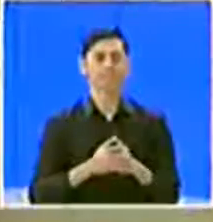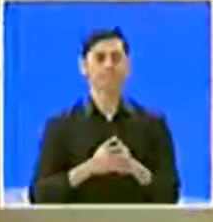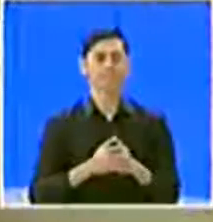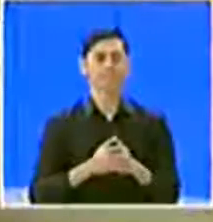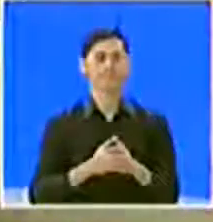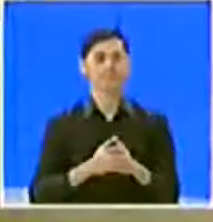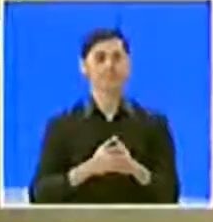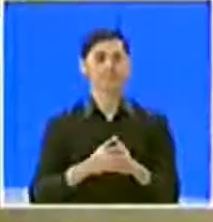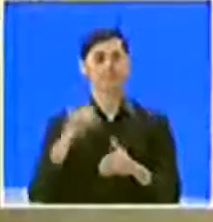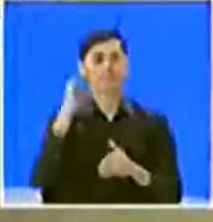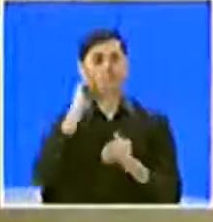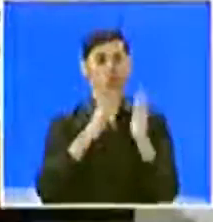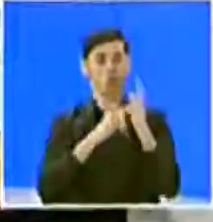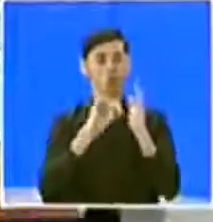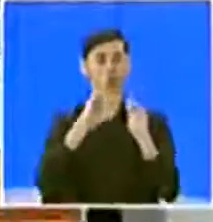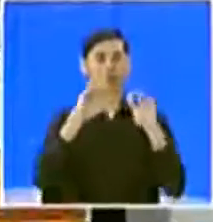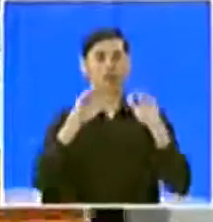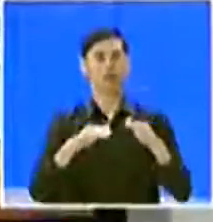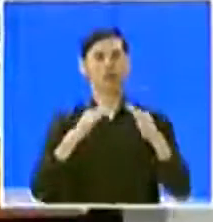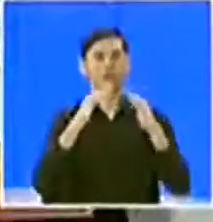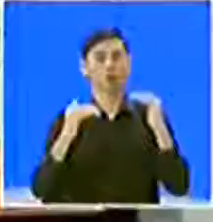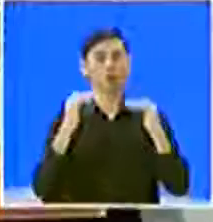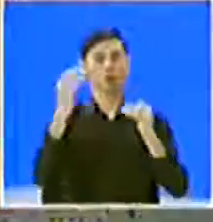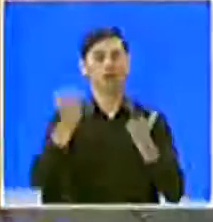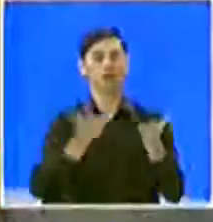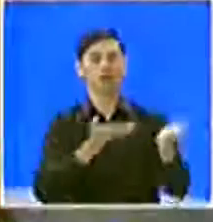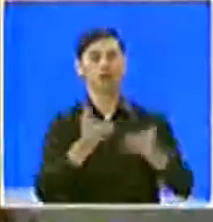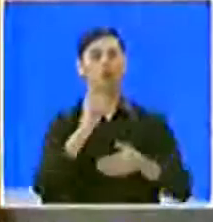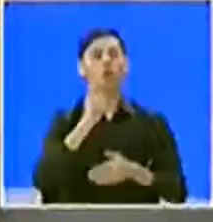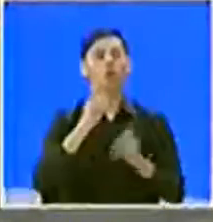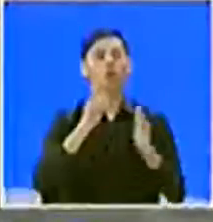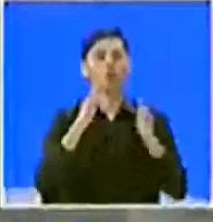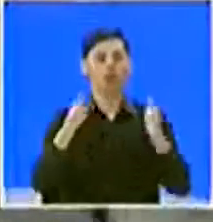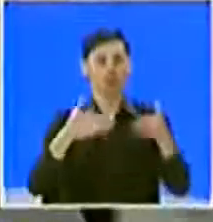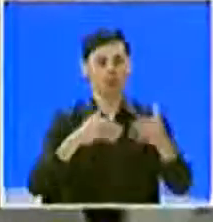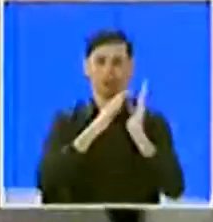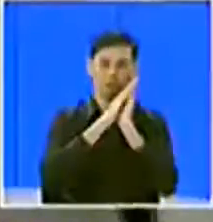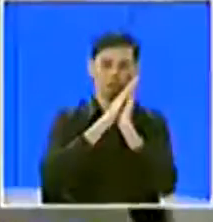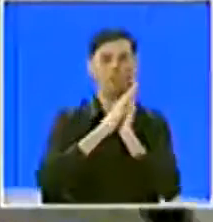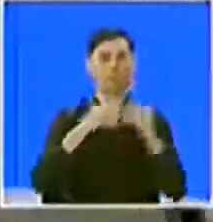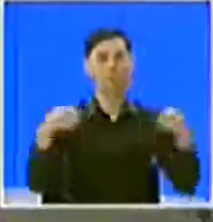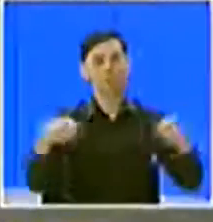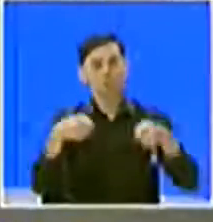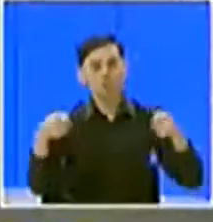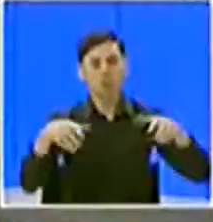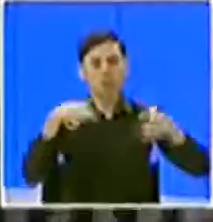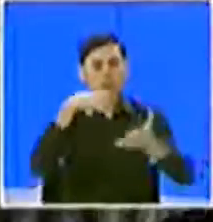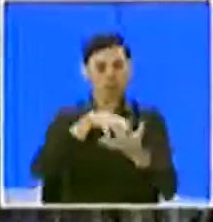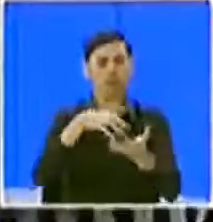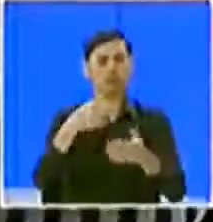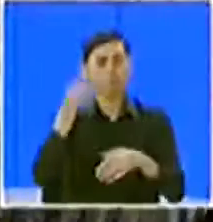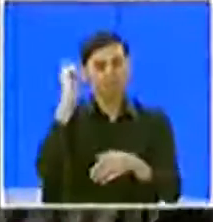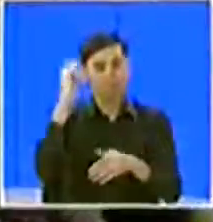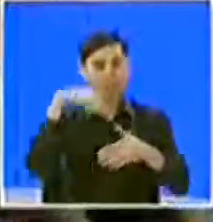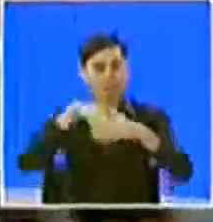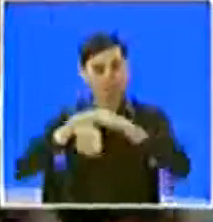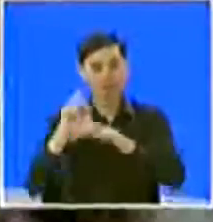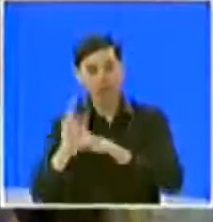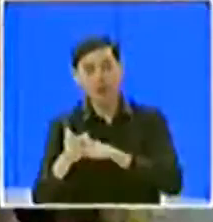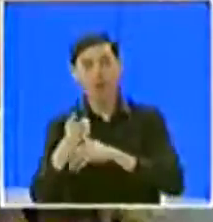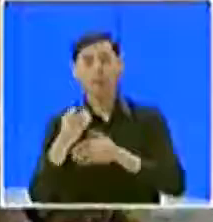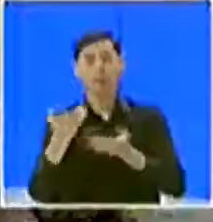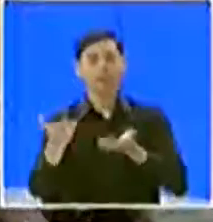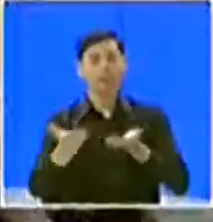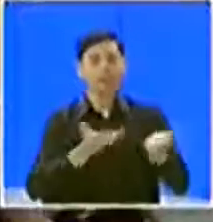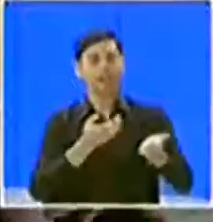Ibu Novi menempati unit rusun dengan fasilitas 2 kamar tidur, dapur, serta kamar mandi di dalam. Fasilitas ini dinilai